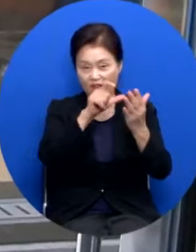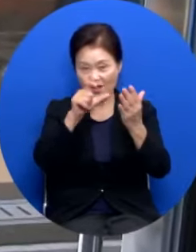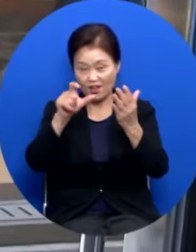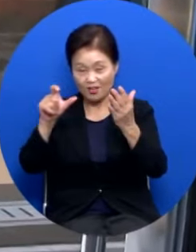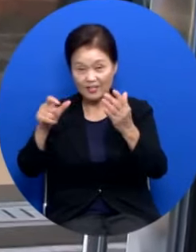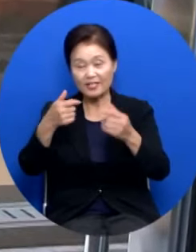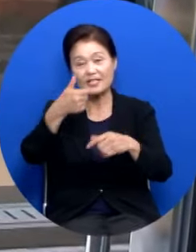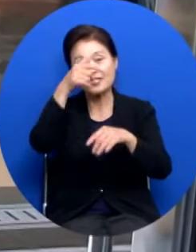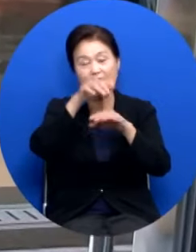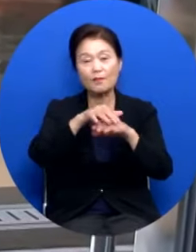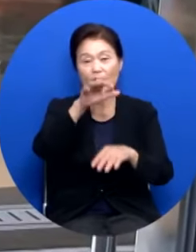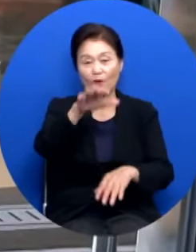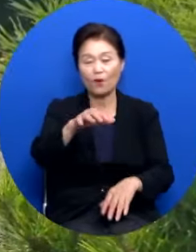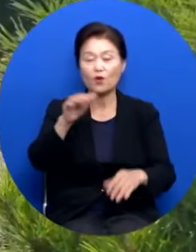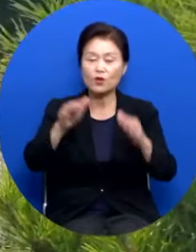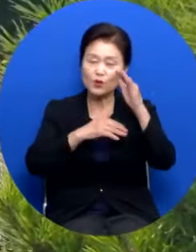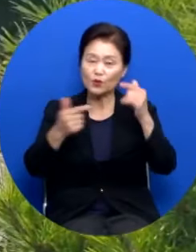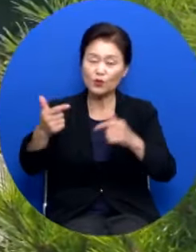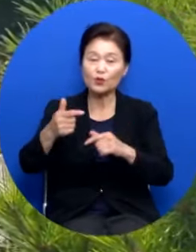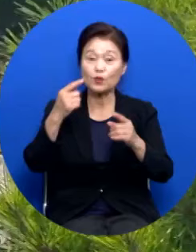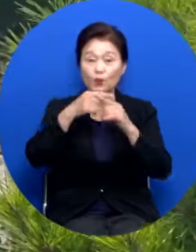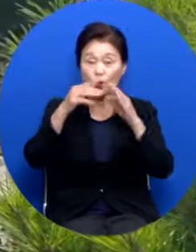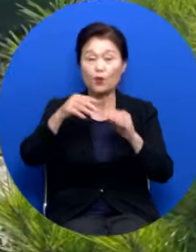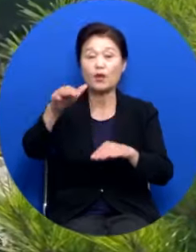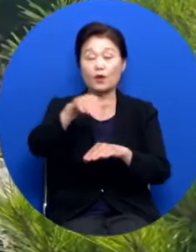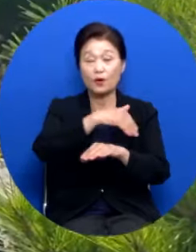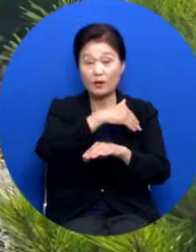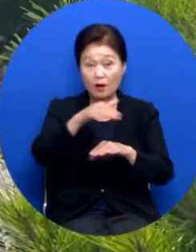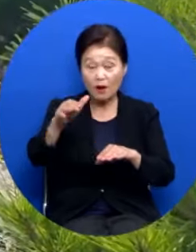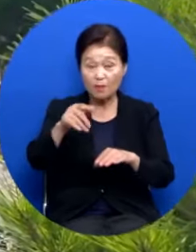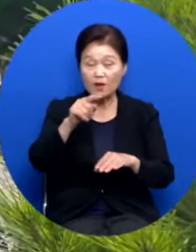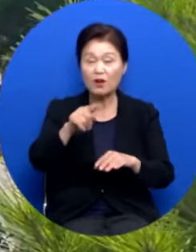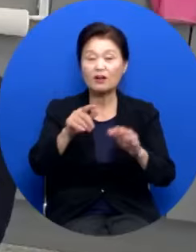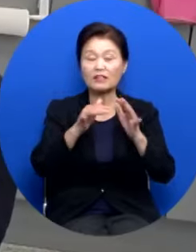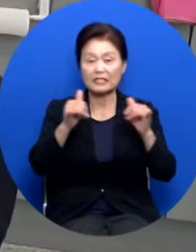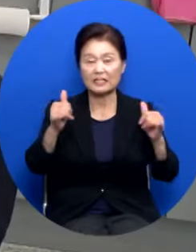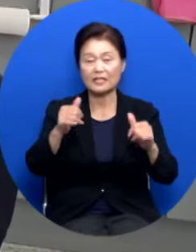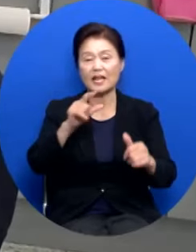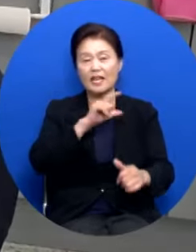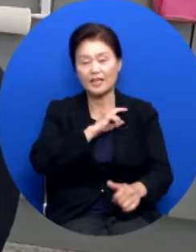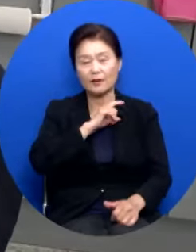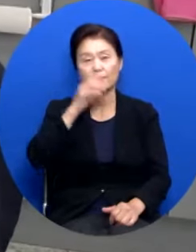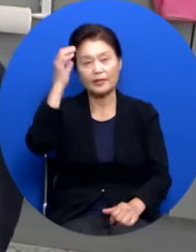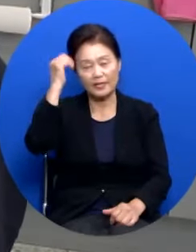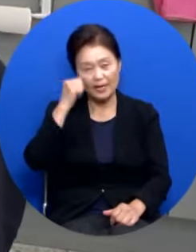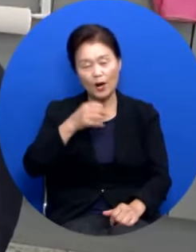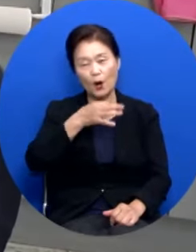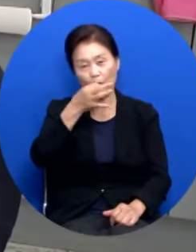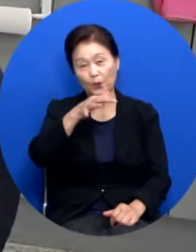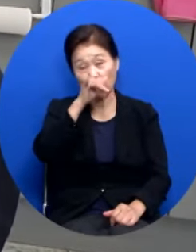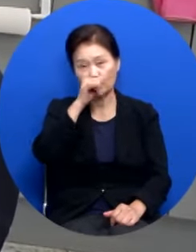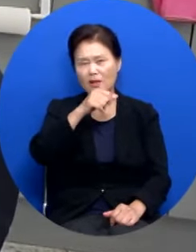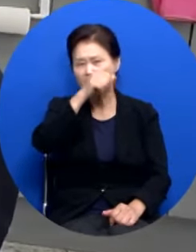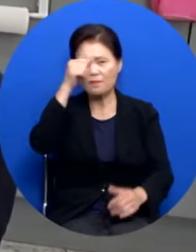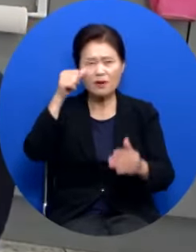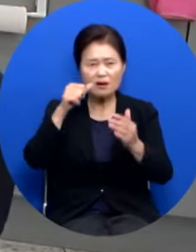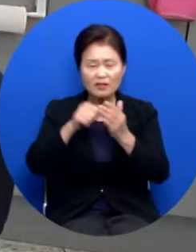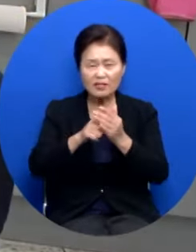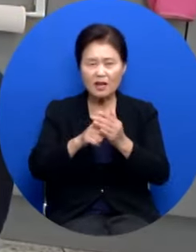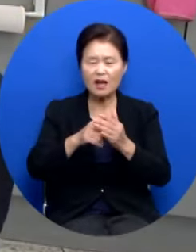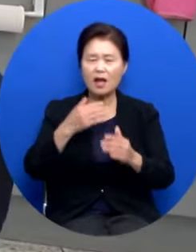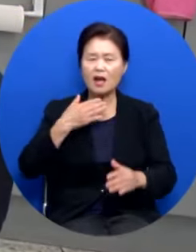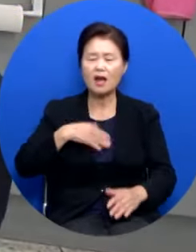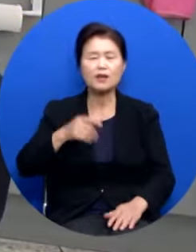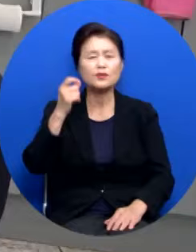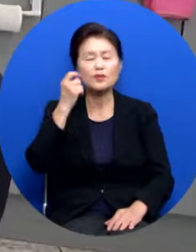성도들은 교회를 오고 가며 수시로 그들의 이름을 부르고 또 기억합니다. 내 평생에 알지도 못했고 불러보지도